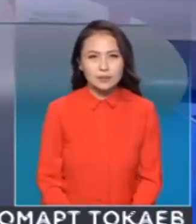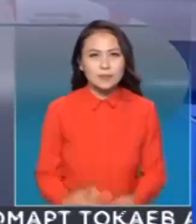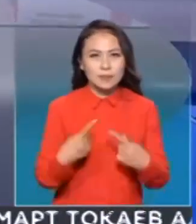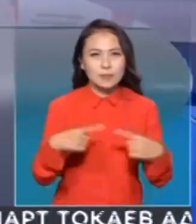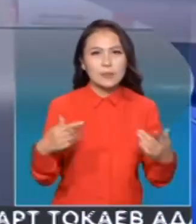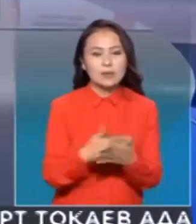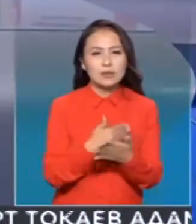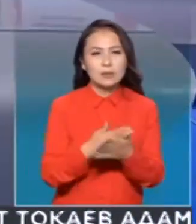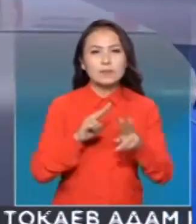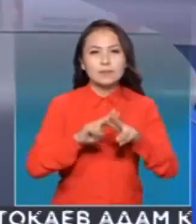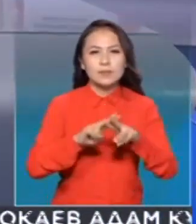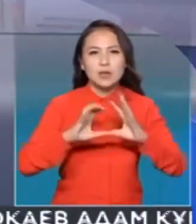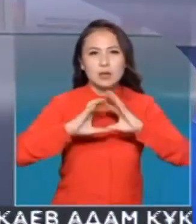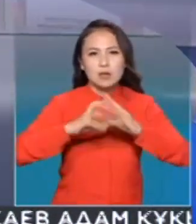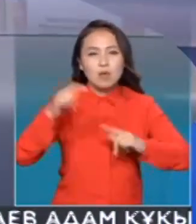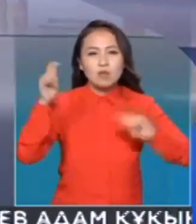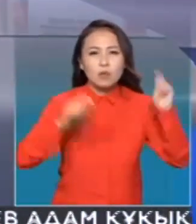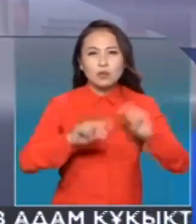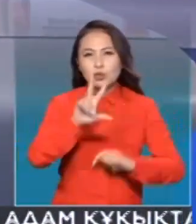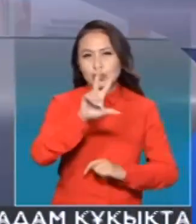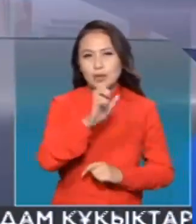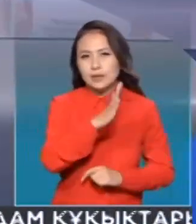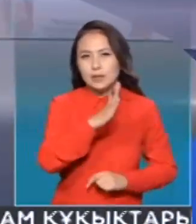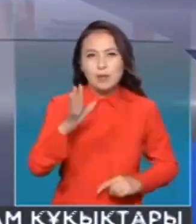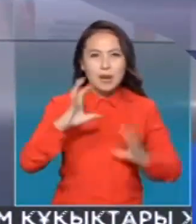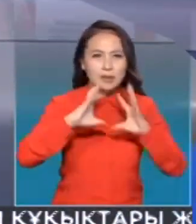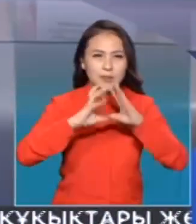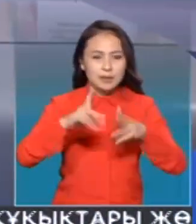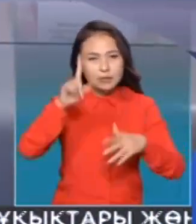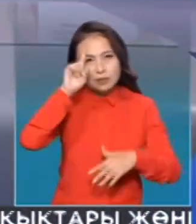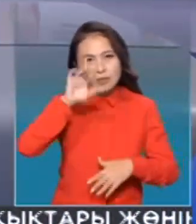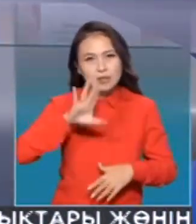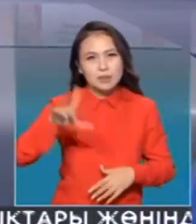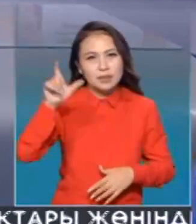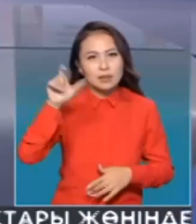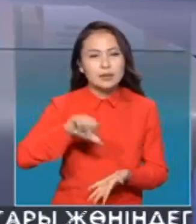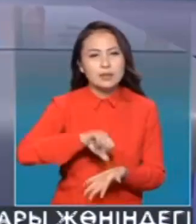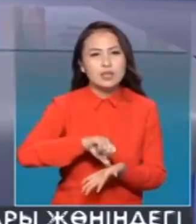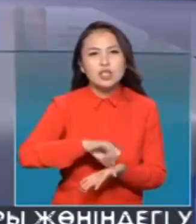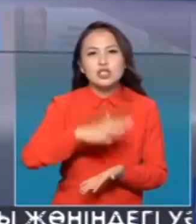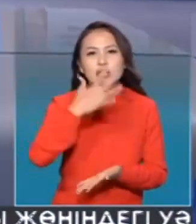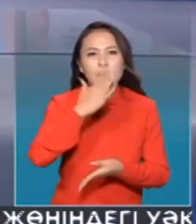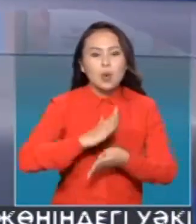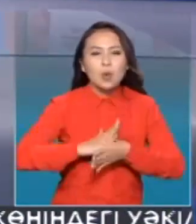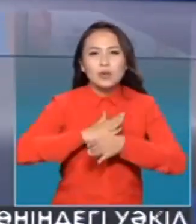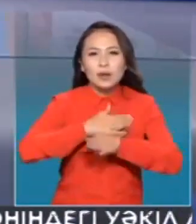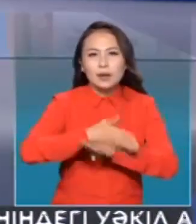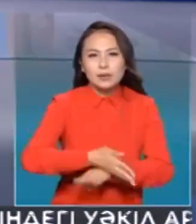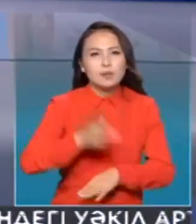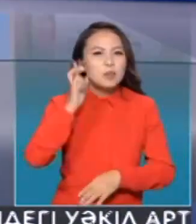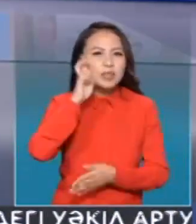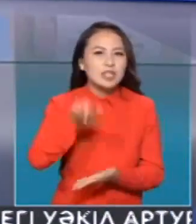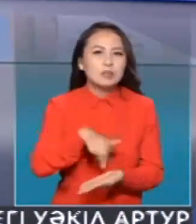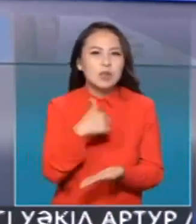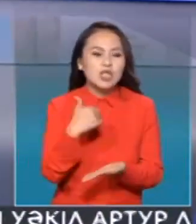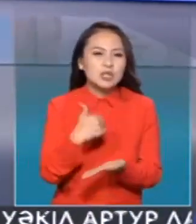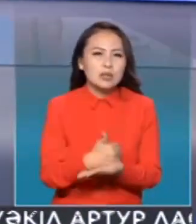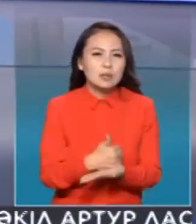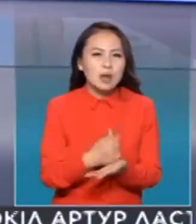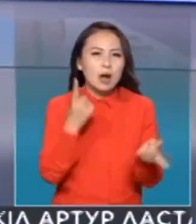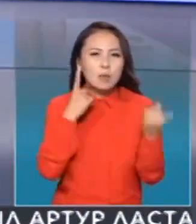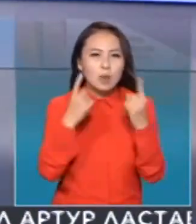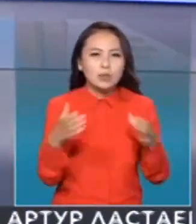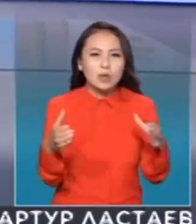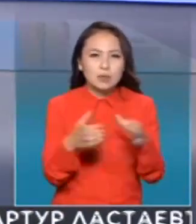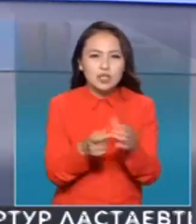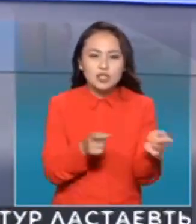Өзгеде ақпарат Астана халықаралық форумына 300-ден астам әлемге танымал спикер қатысады. Шетелдік қонақтардың қатарында мемлекет басшылары